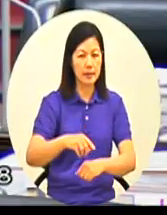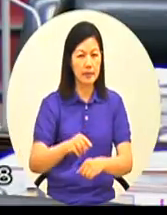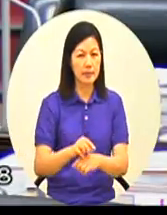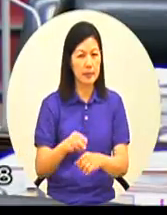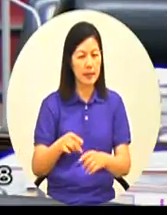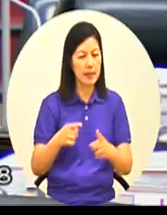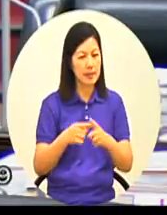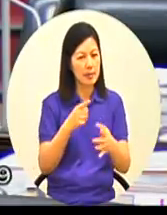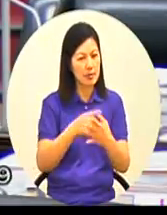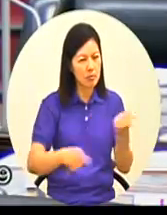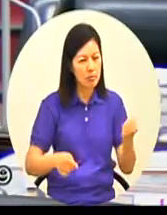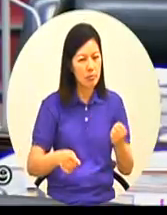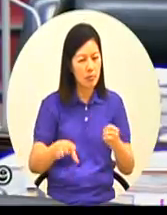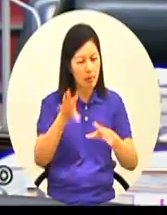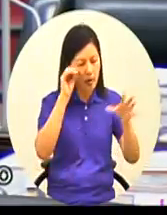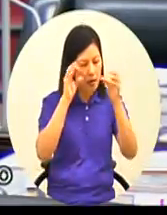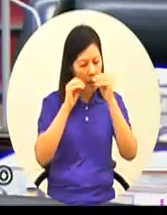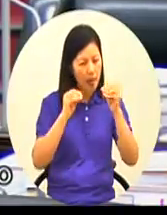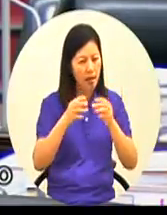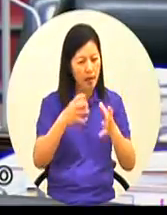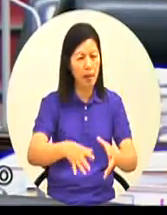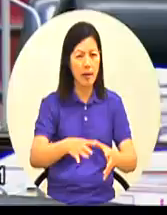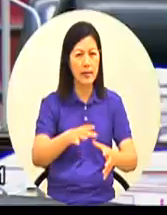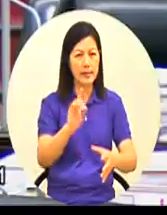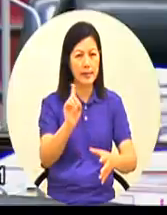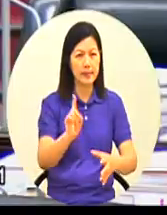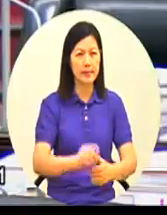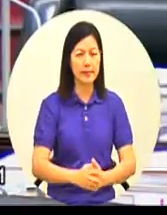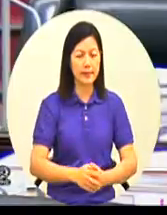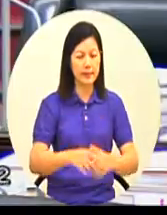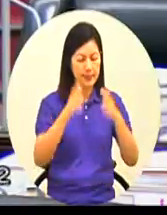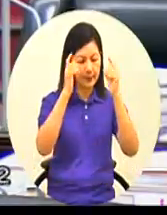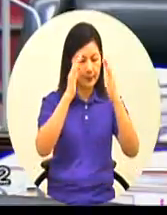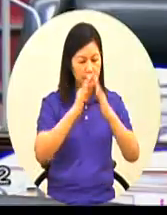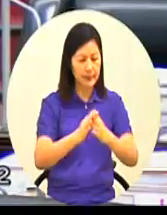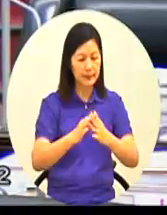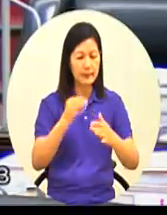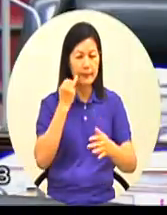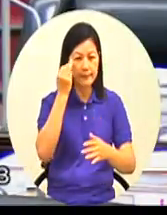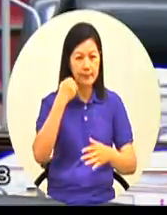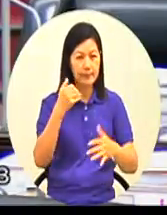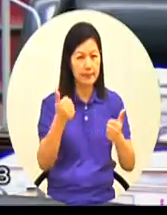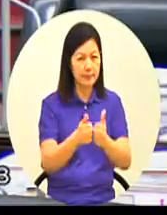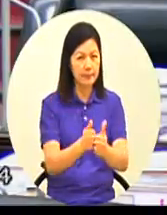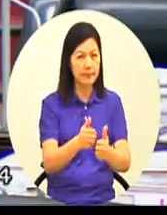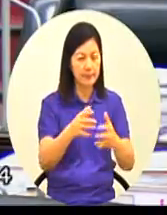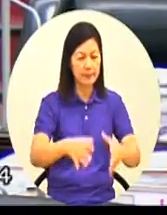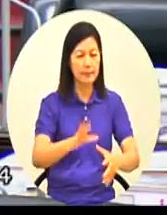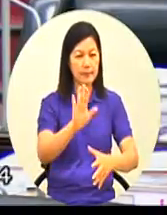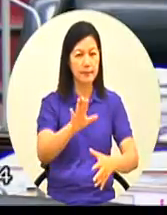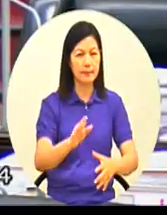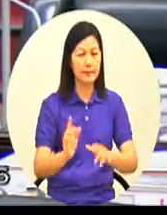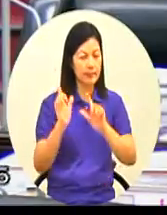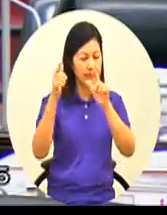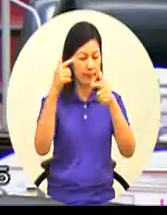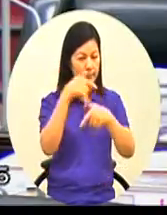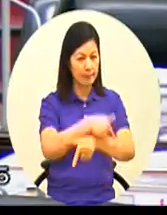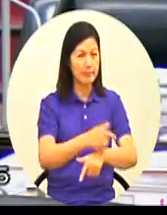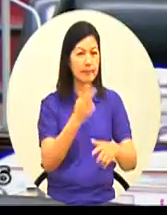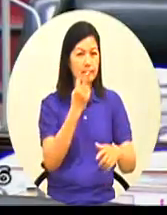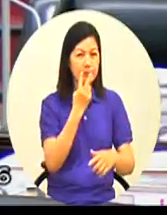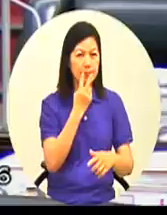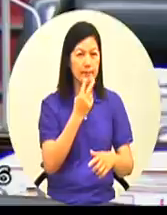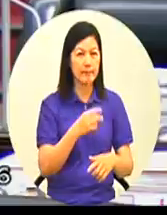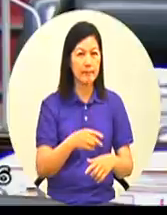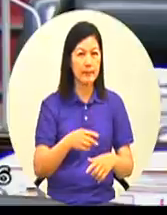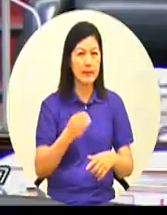资源？再来，我们高雄市已经建立了很多的姐妹会，那包括这些东南亚的，不是姐妹会，对不